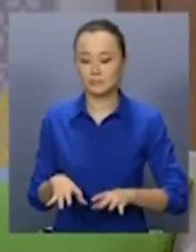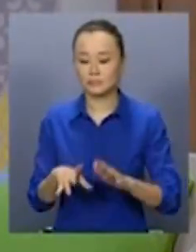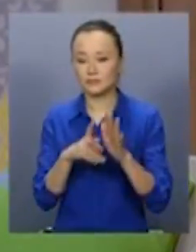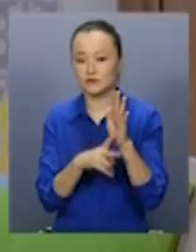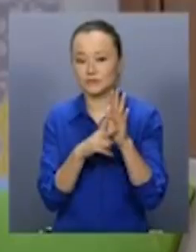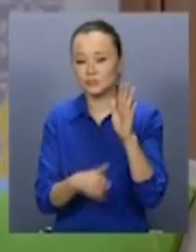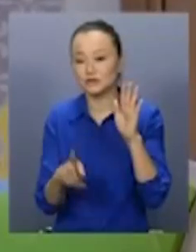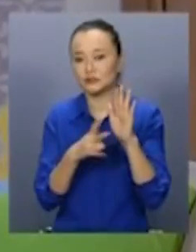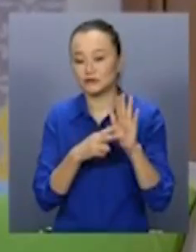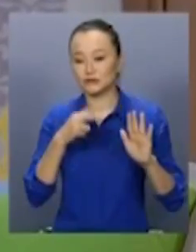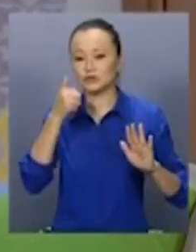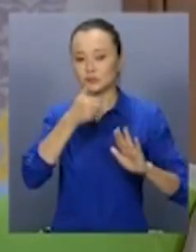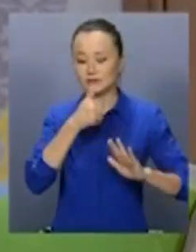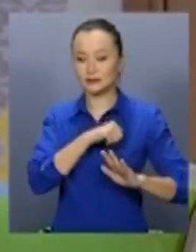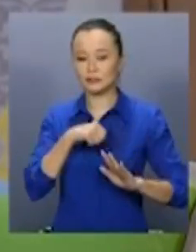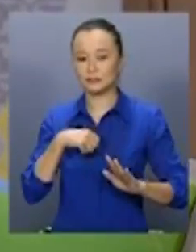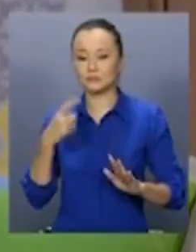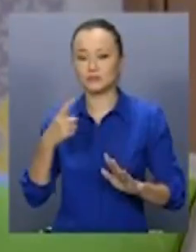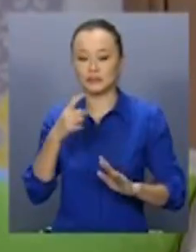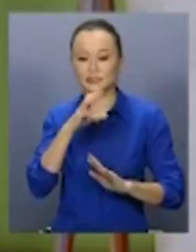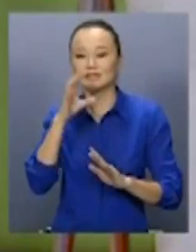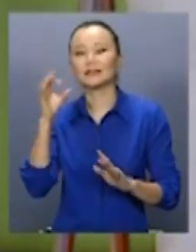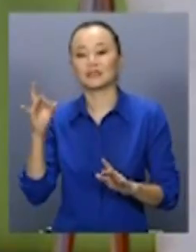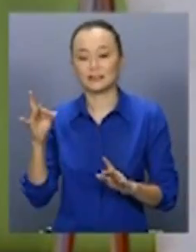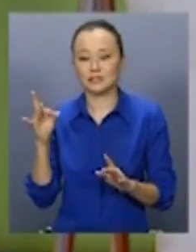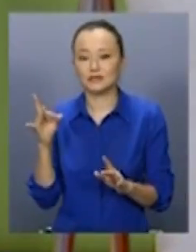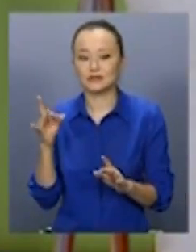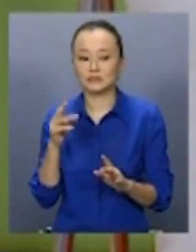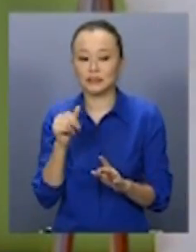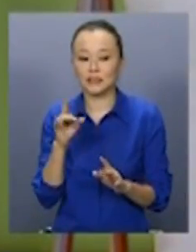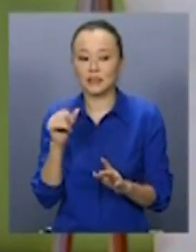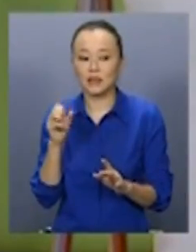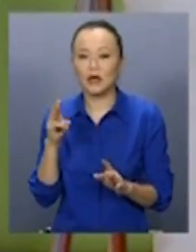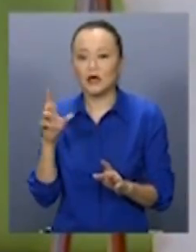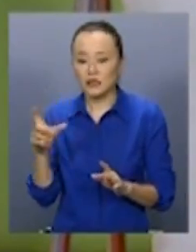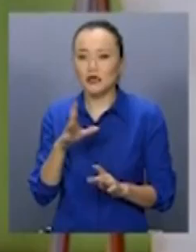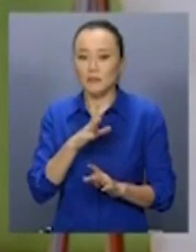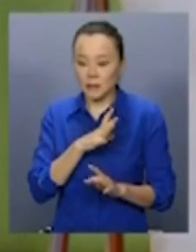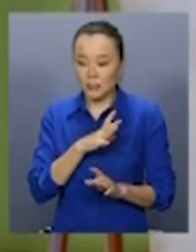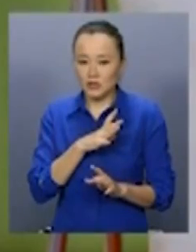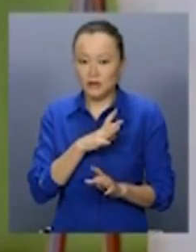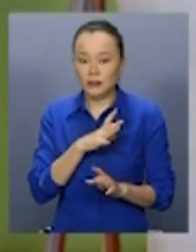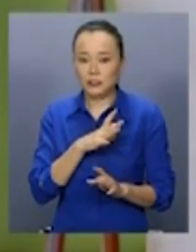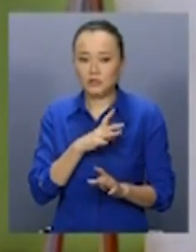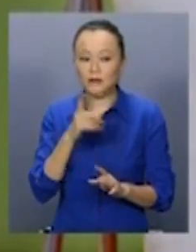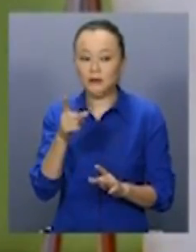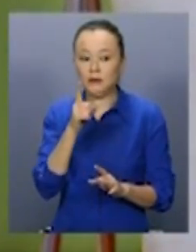77-ші жылдары ең бірінші мына совет үкіметінде каратэ болған. Бірақ ол енді 1-2 жылда тек жабылып